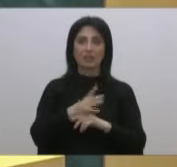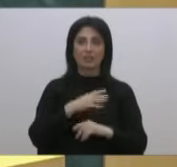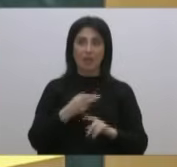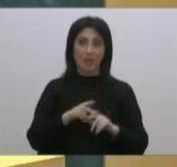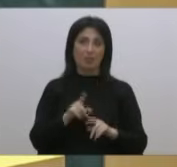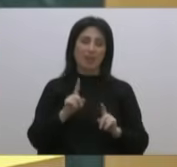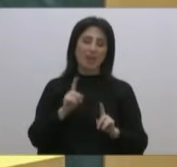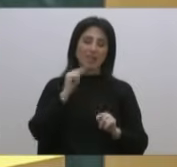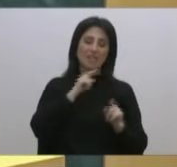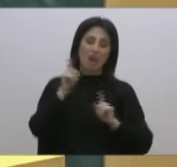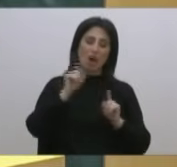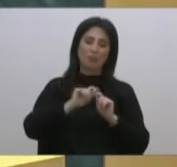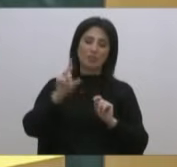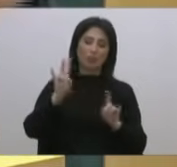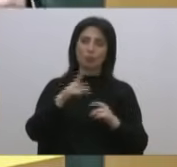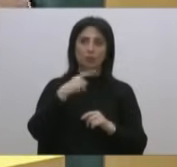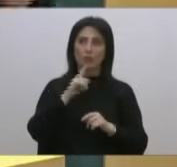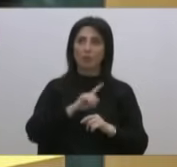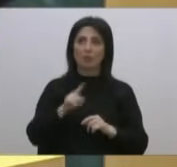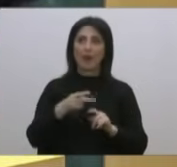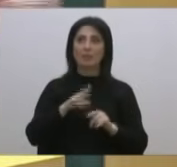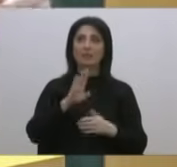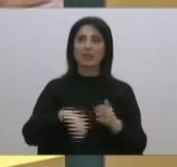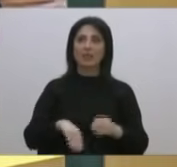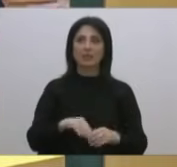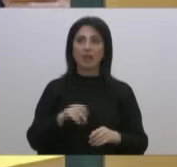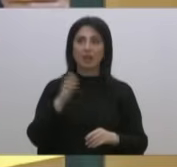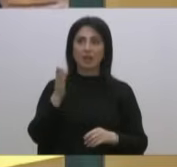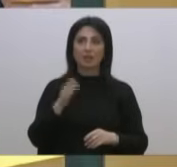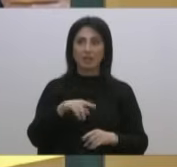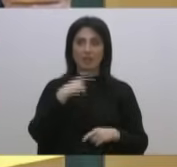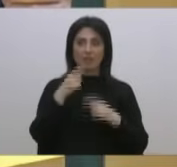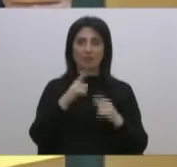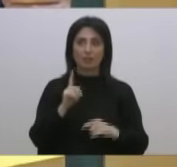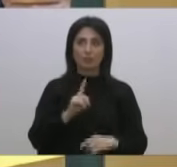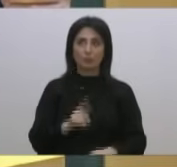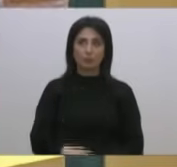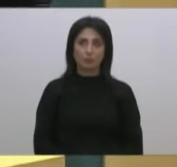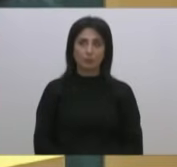iqo. Amito ragats ekonomikur zdaze nu saobrove. Amas garda ak itkva rom